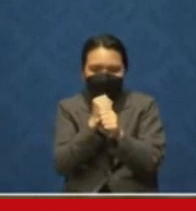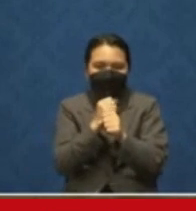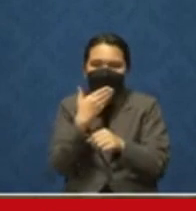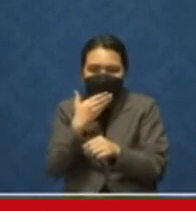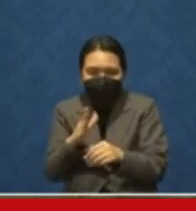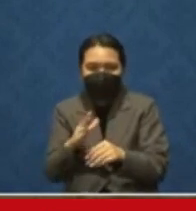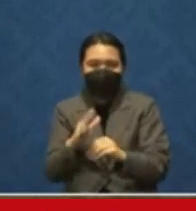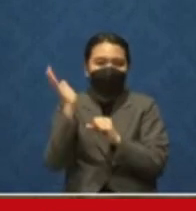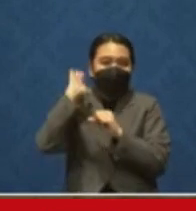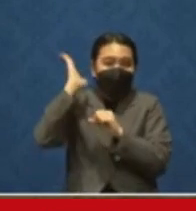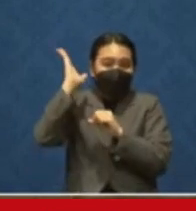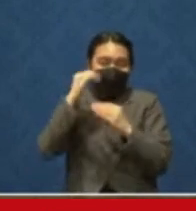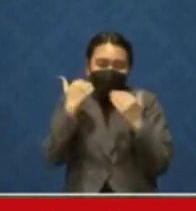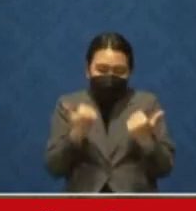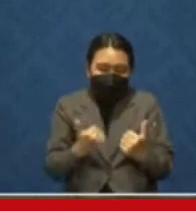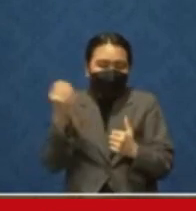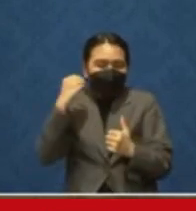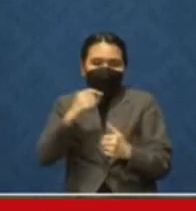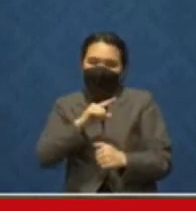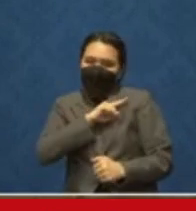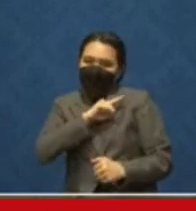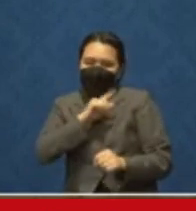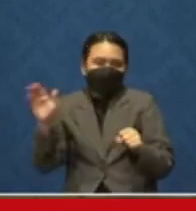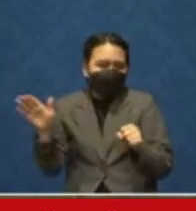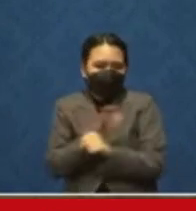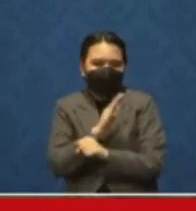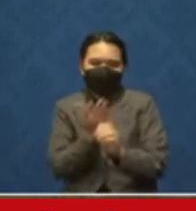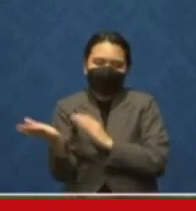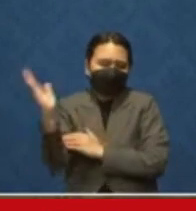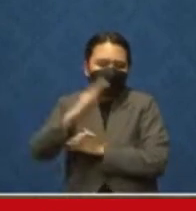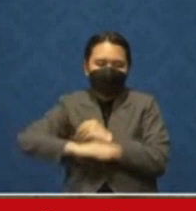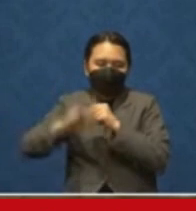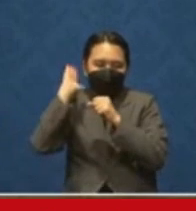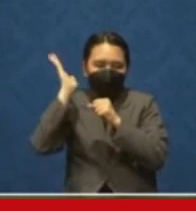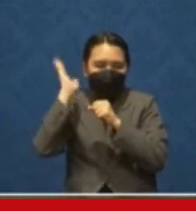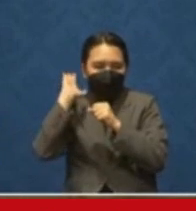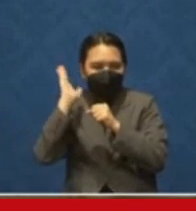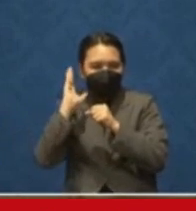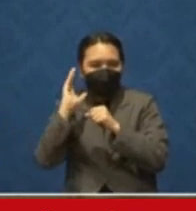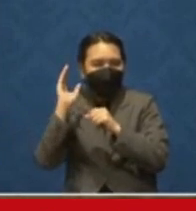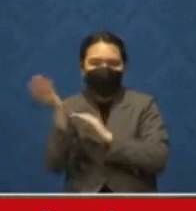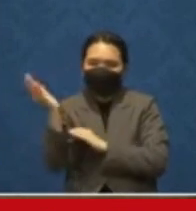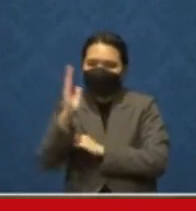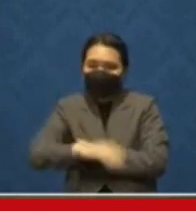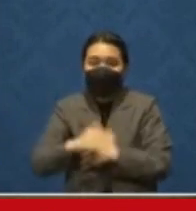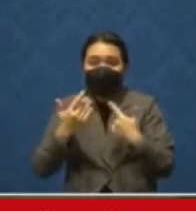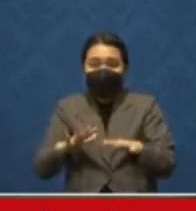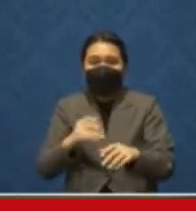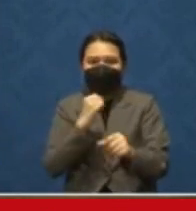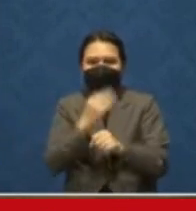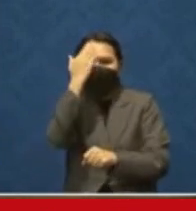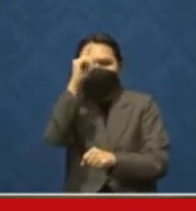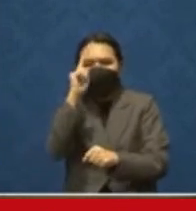จะทำไมเราต้องทำโอนะทำหนักด้วยทุ่มเทไม่ได้หลับไม่ได้นอนด้วยขออธิบายเที่ยวนี้